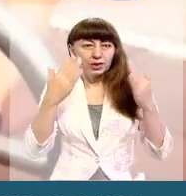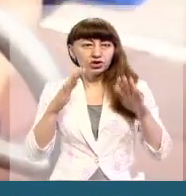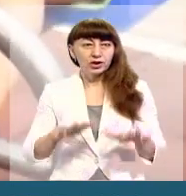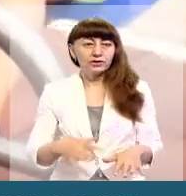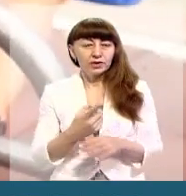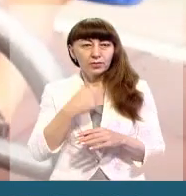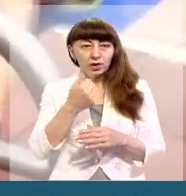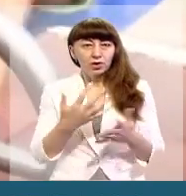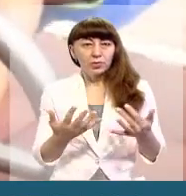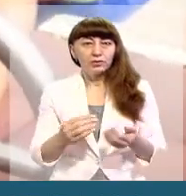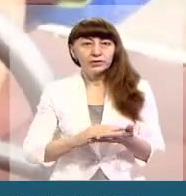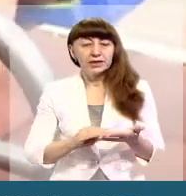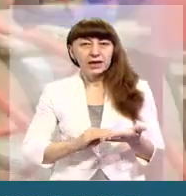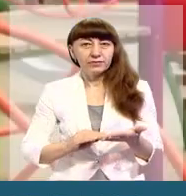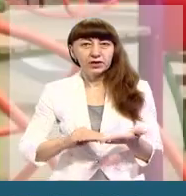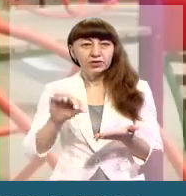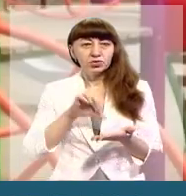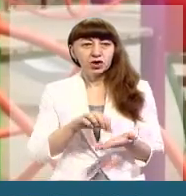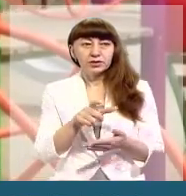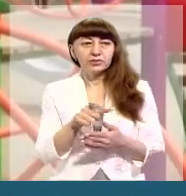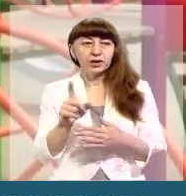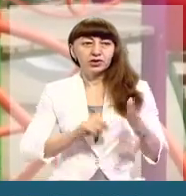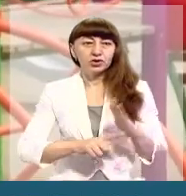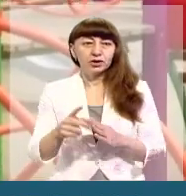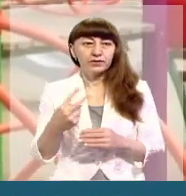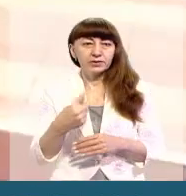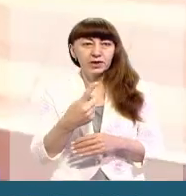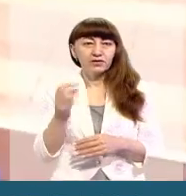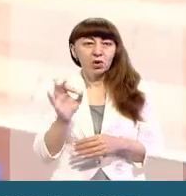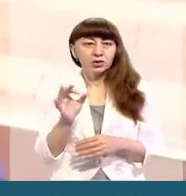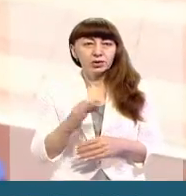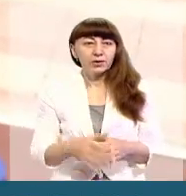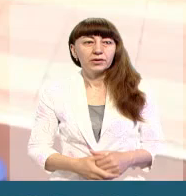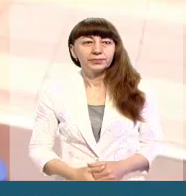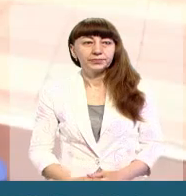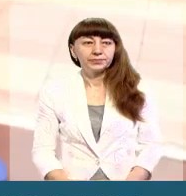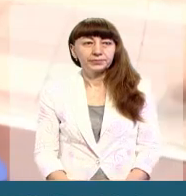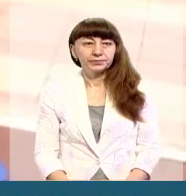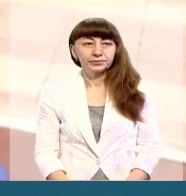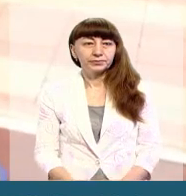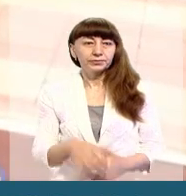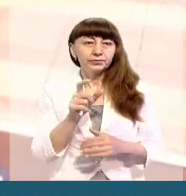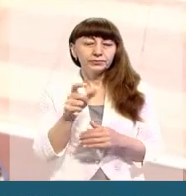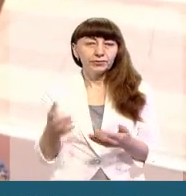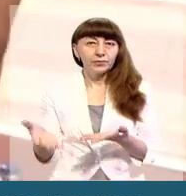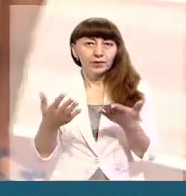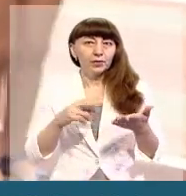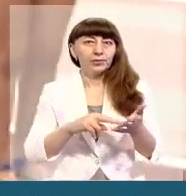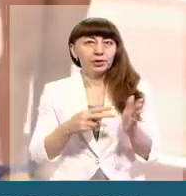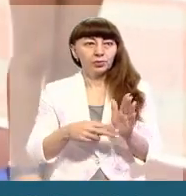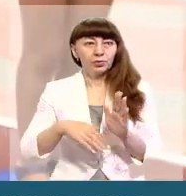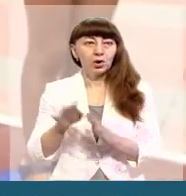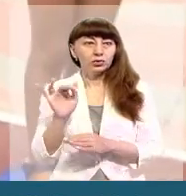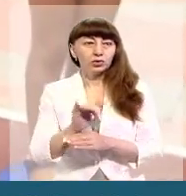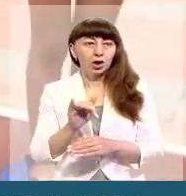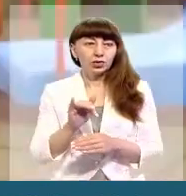қабылдау қазанның 21-і басталады. Көбінесе қала тұрғындары балалар және спорт алаңдарын орнату және ағымдағы жөндеу, аулаларды